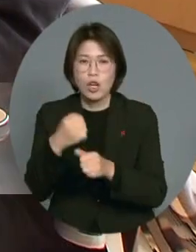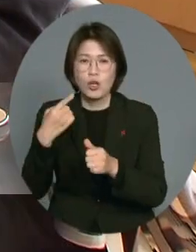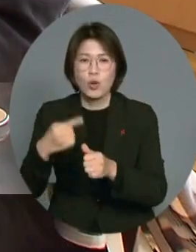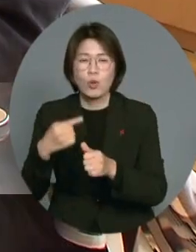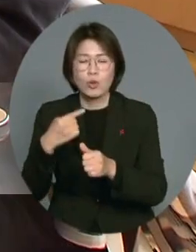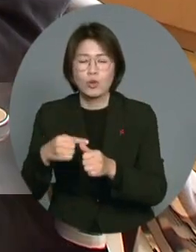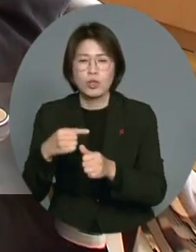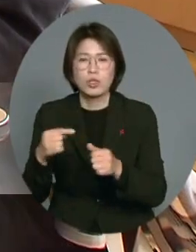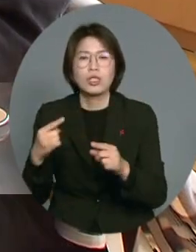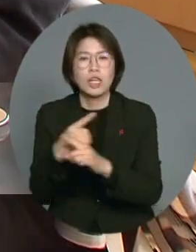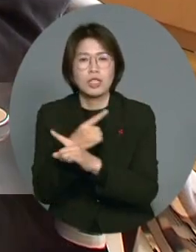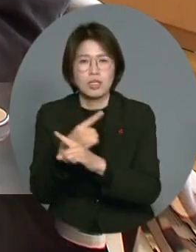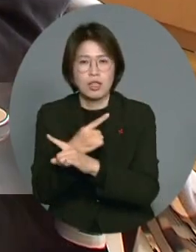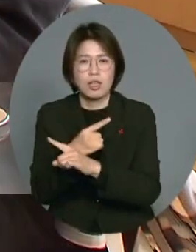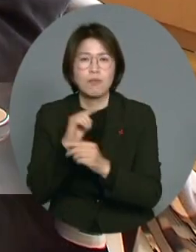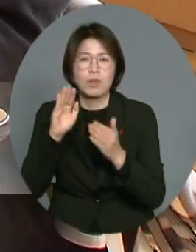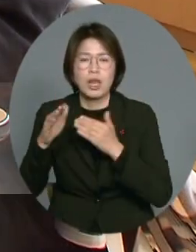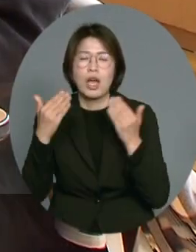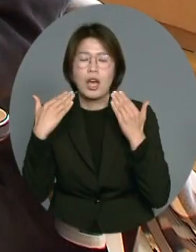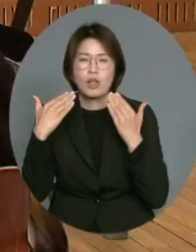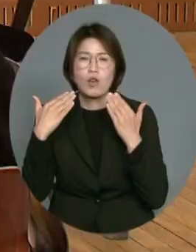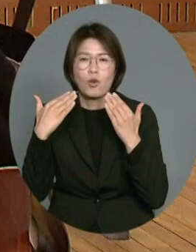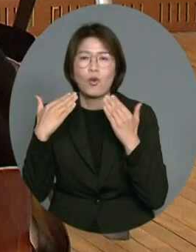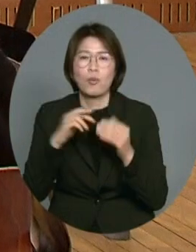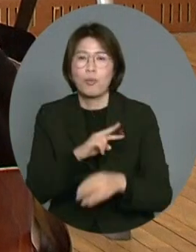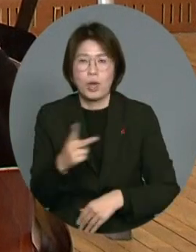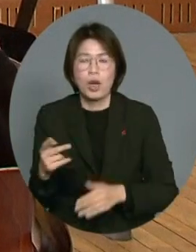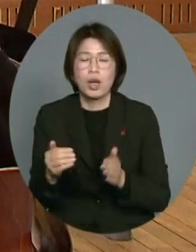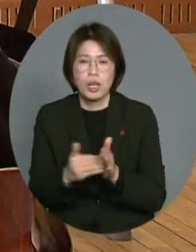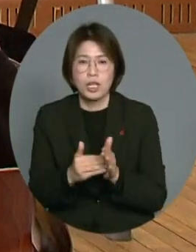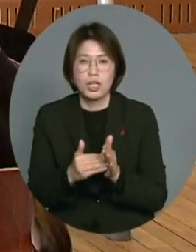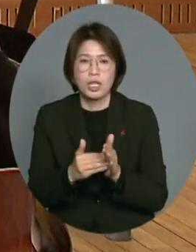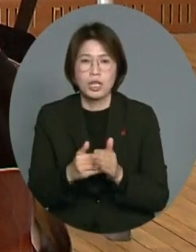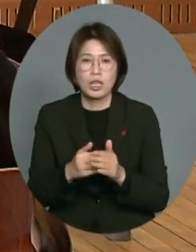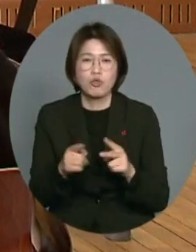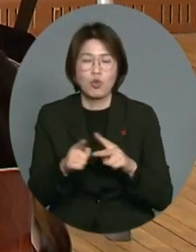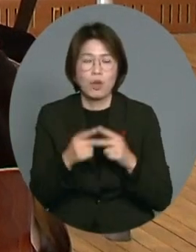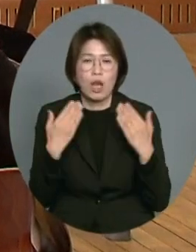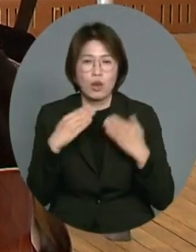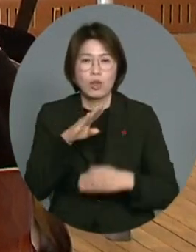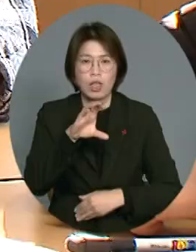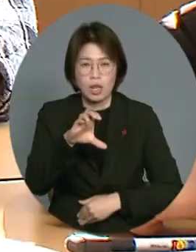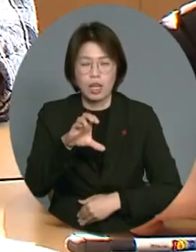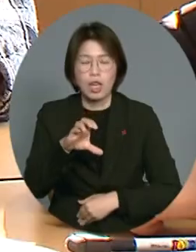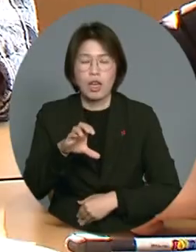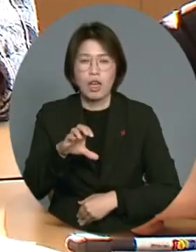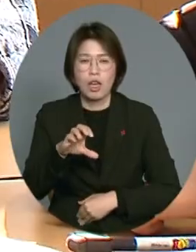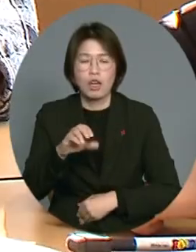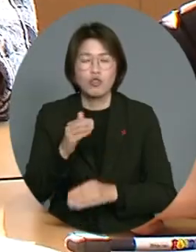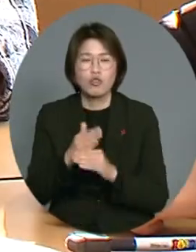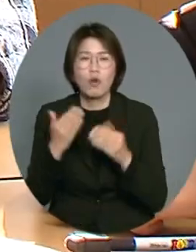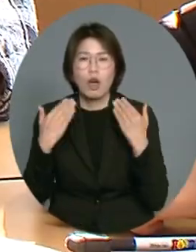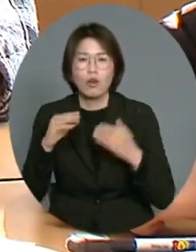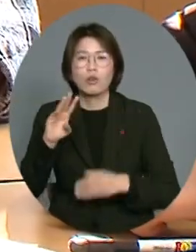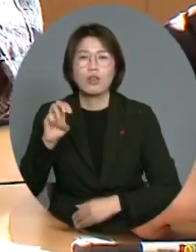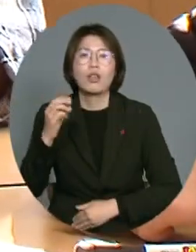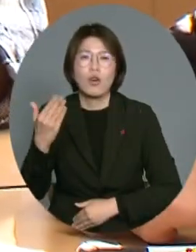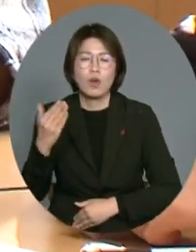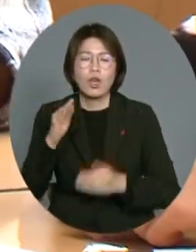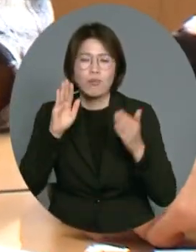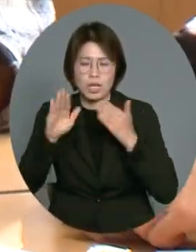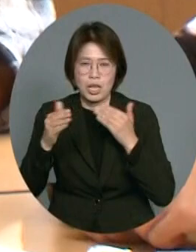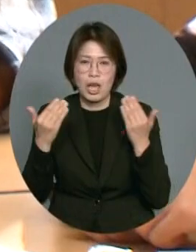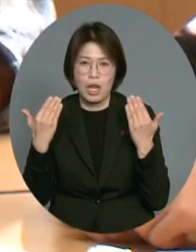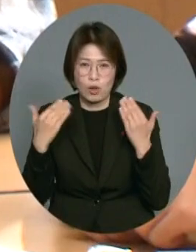미래 학교로 전환했습니다. 대구에는 현재 45개 초등학교와 39개 중학교가 미래 학교로